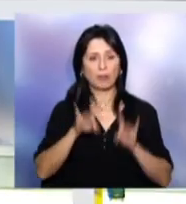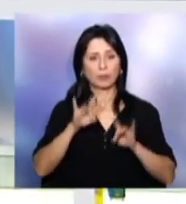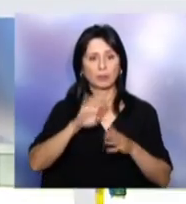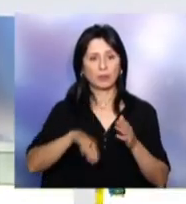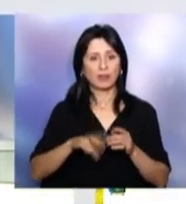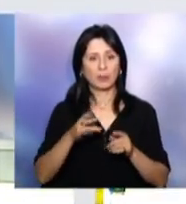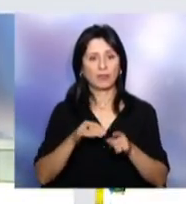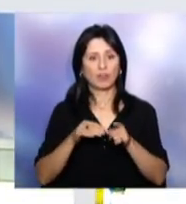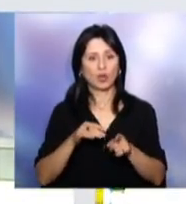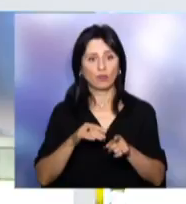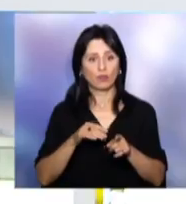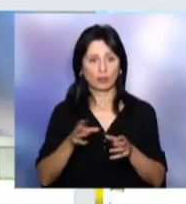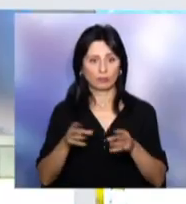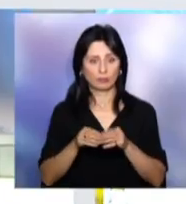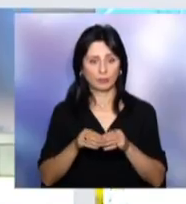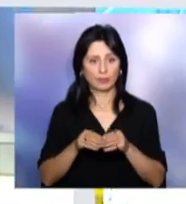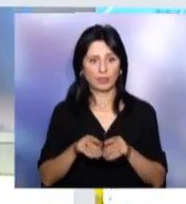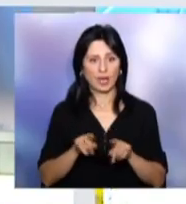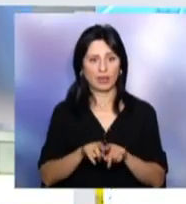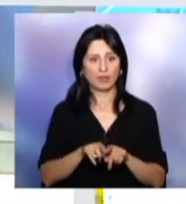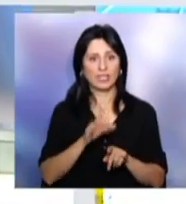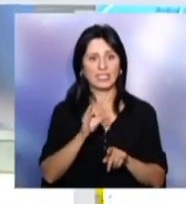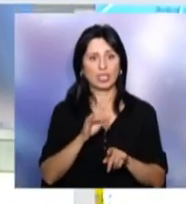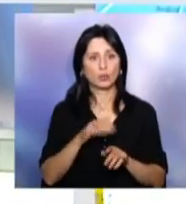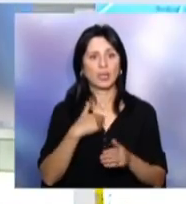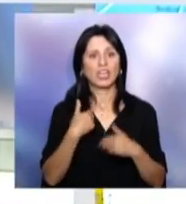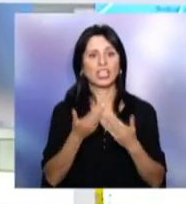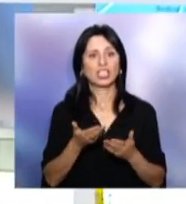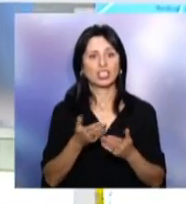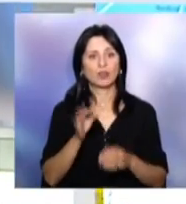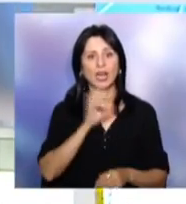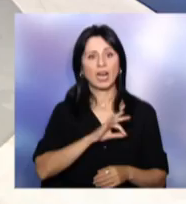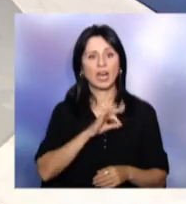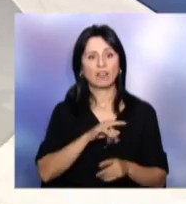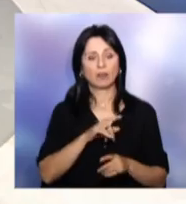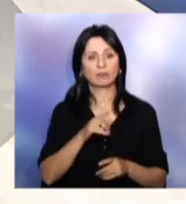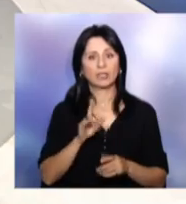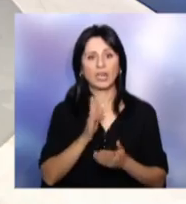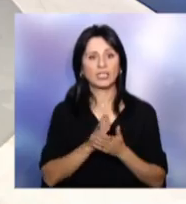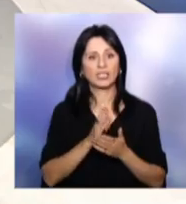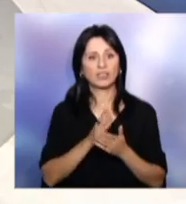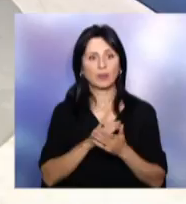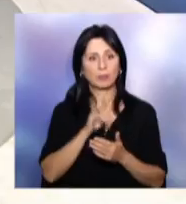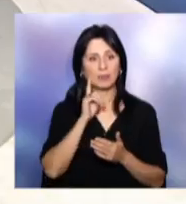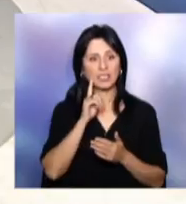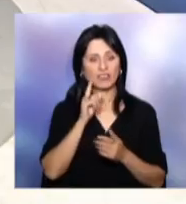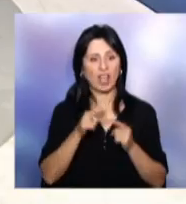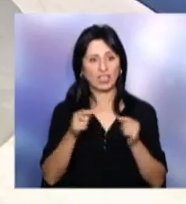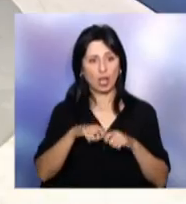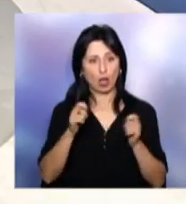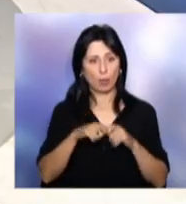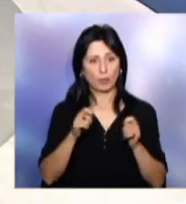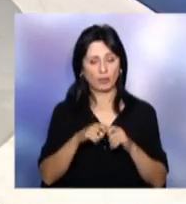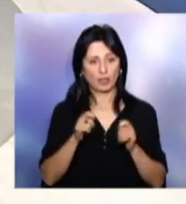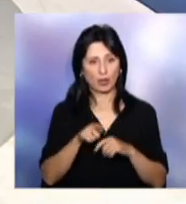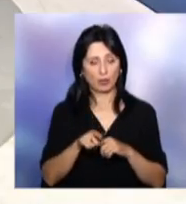გარეშე, მაგრამ როგორც კომპონენტი. აგრეთვე სეზონურად მე გირჩევთ გამოიყენოთ ის ფუფუნება, რაც გვაქვს წვანელობიოს სახით,